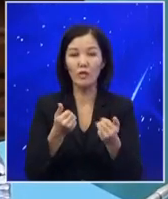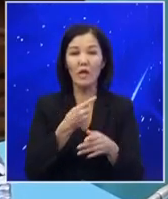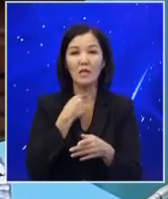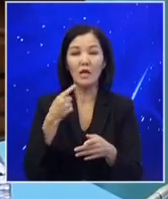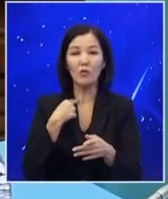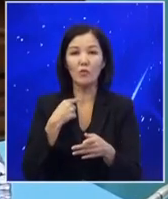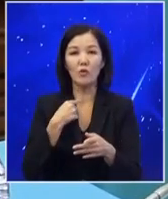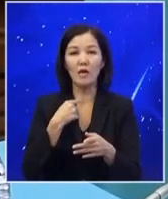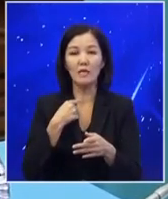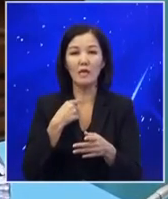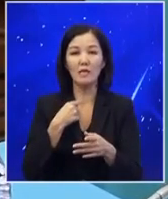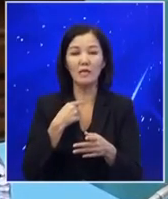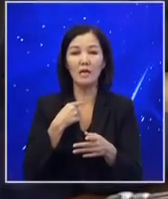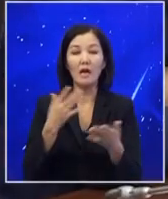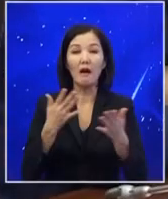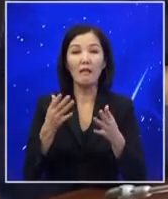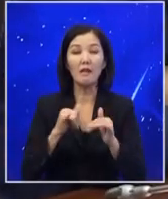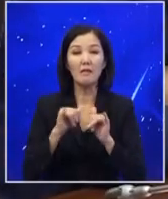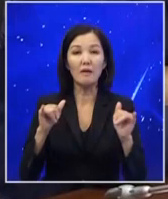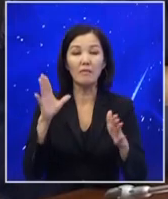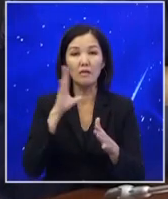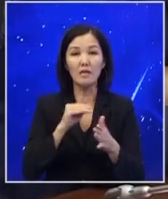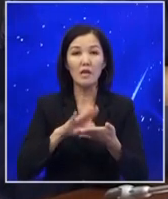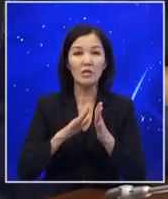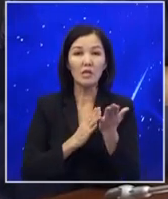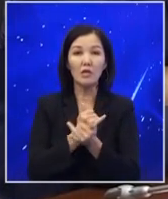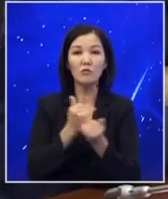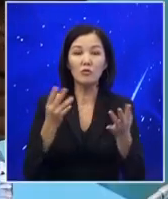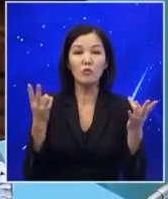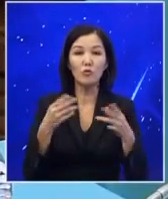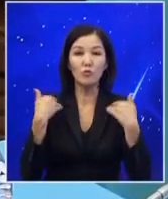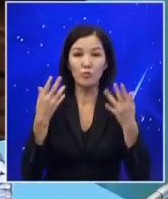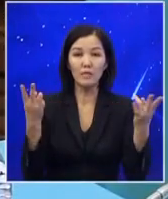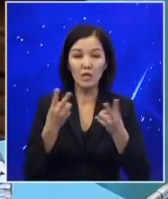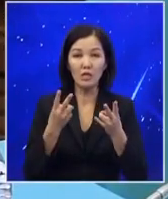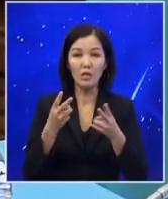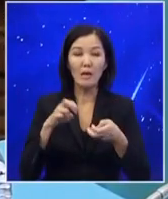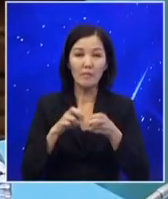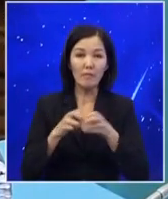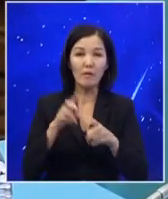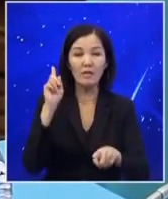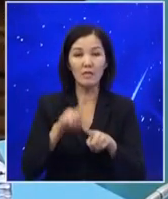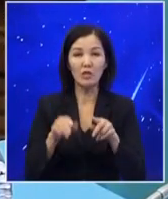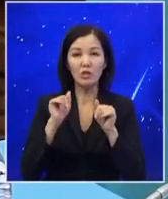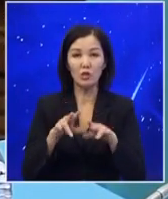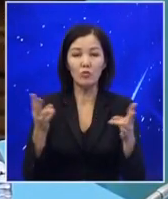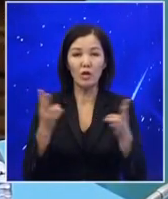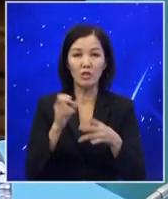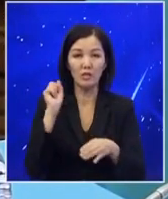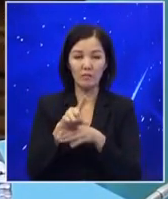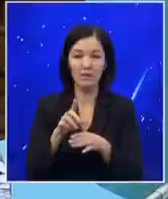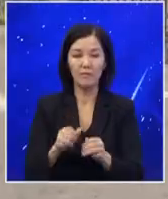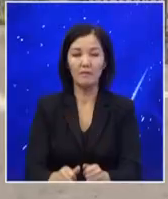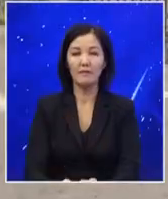Талдықорған индустриалдық аймағы қалай дамиды? Оларға барлық жағдай жасауымыз қажет. Осы орайда туындаған мәселені жылдамдатып шешуді